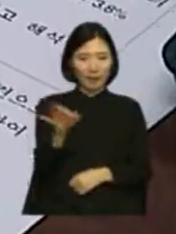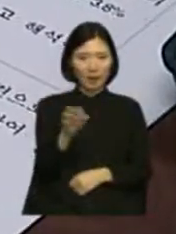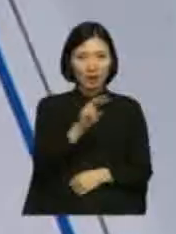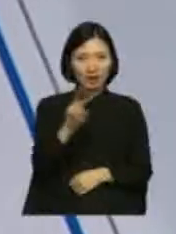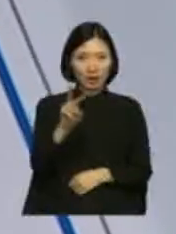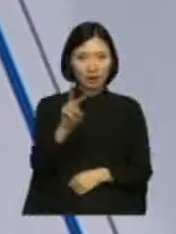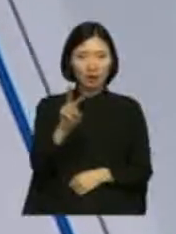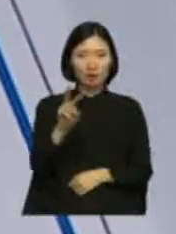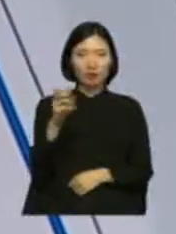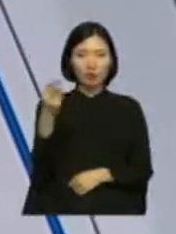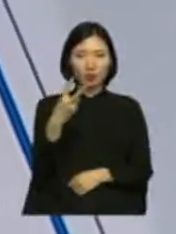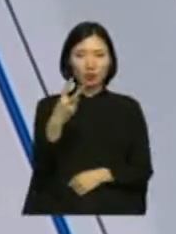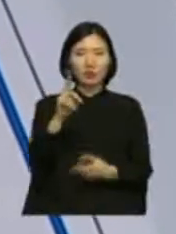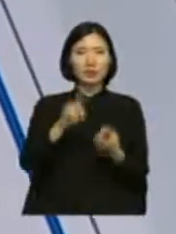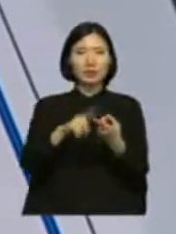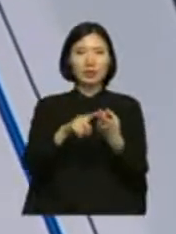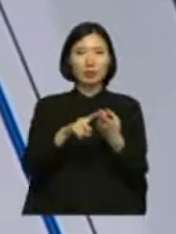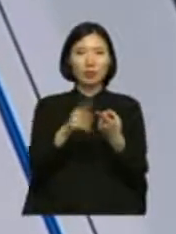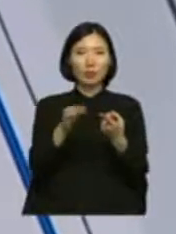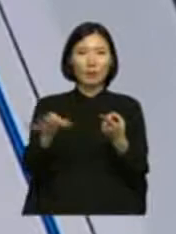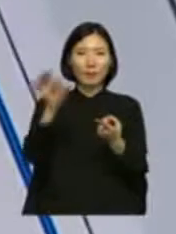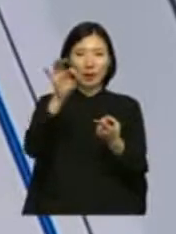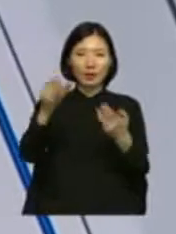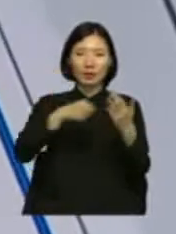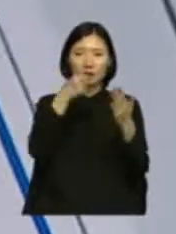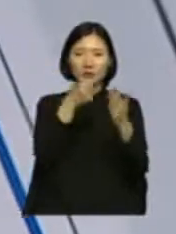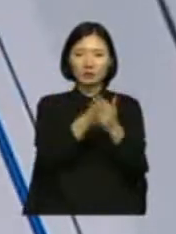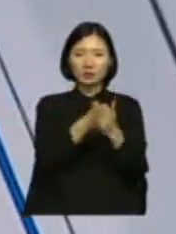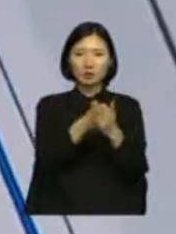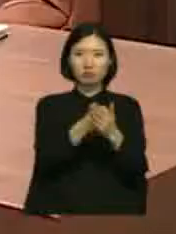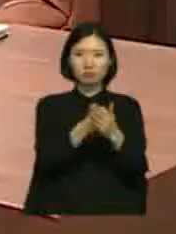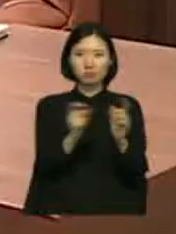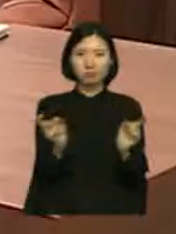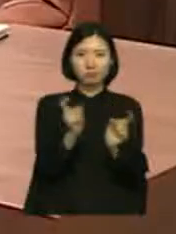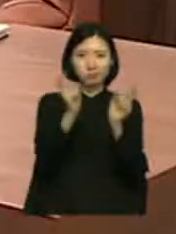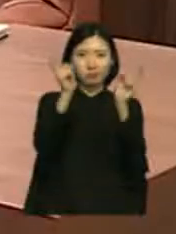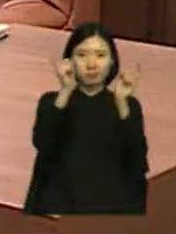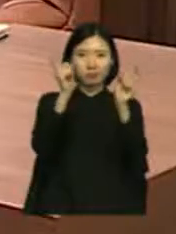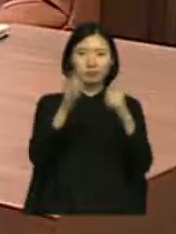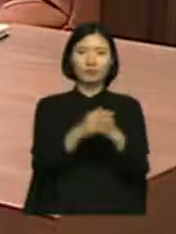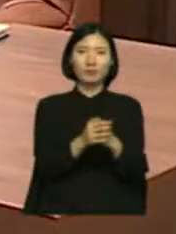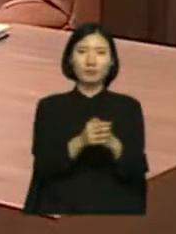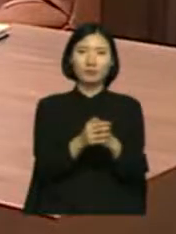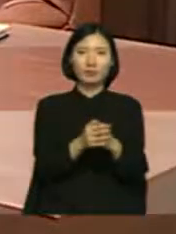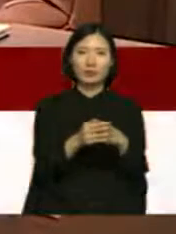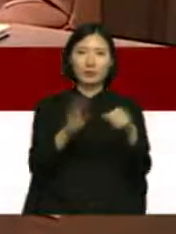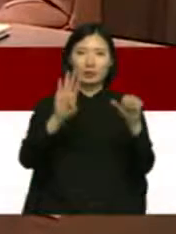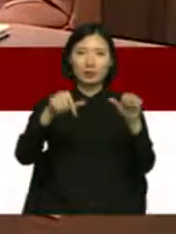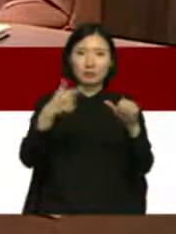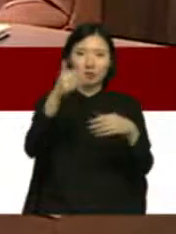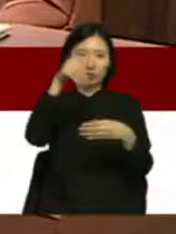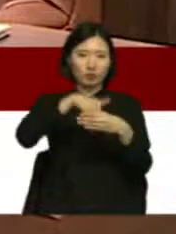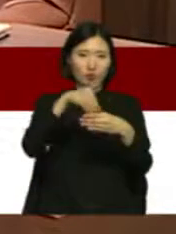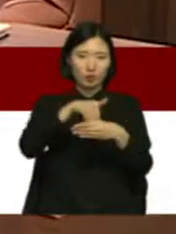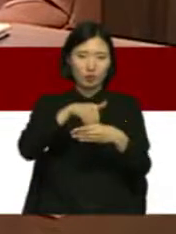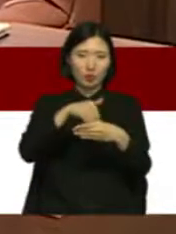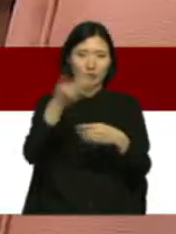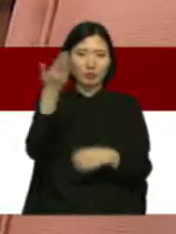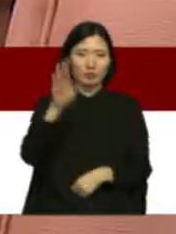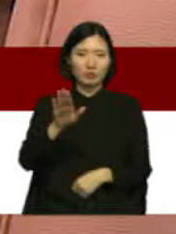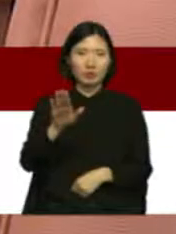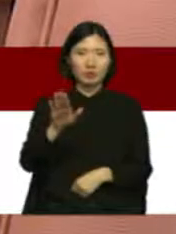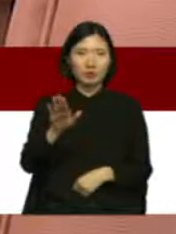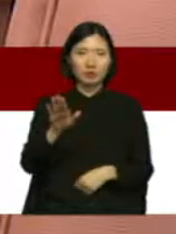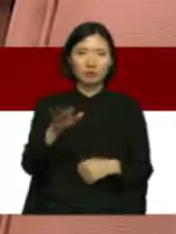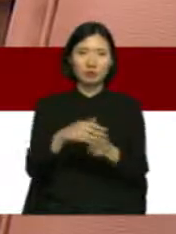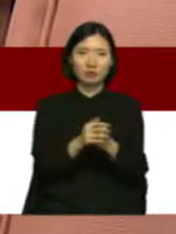의견과 인상안 그대로 결정해야 한다는 의견이 맞부딪혔습니다. 이날 다섯 번의 투표를 거쳤지만 어느 한쪽도